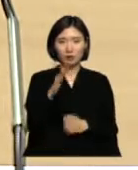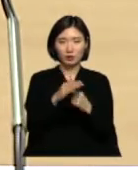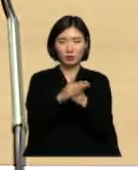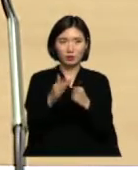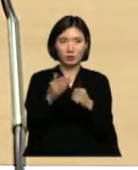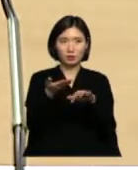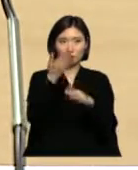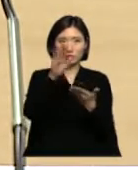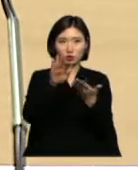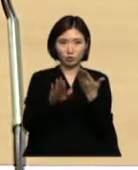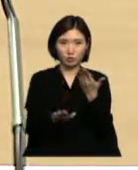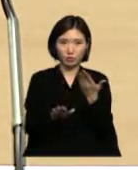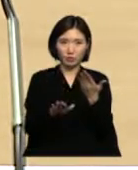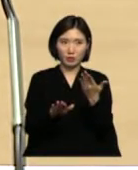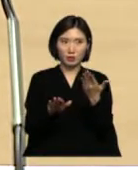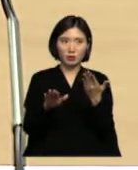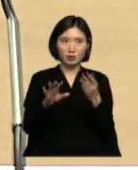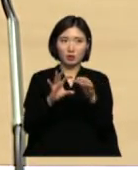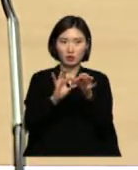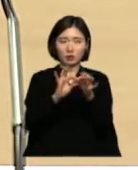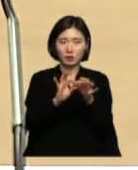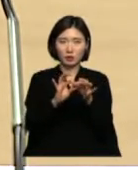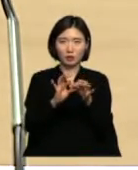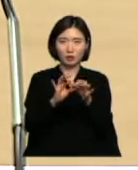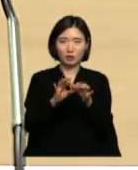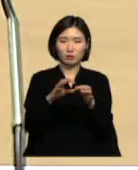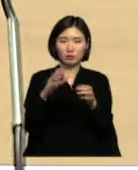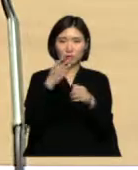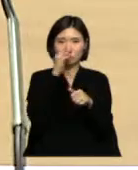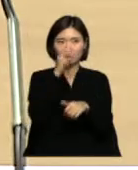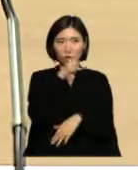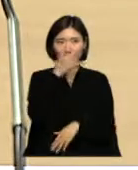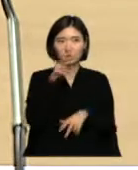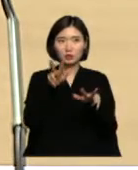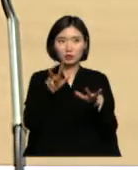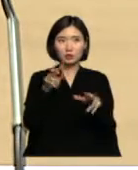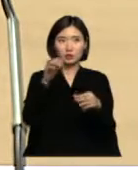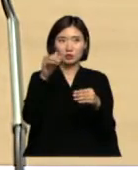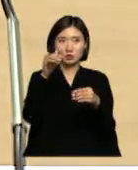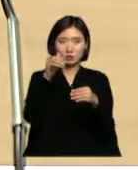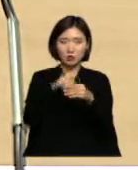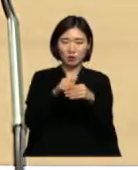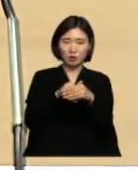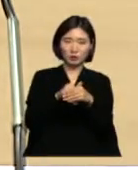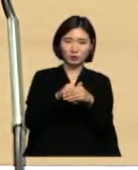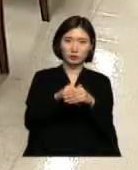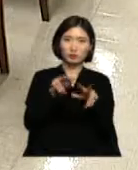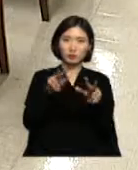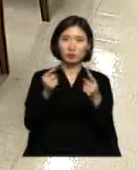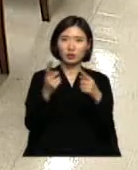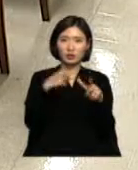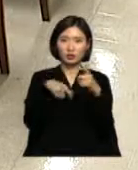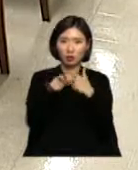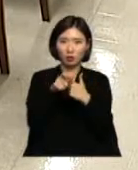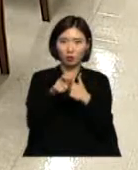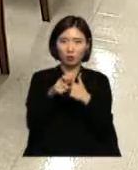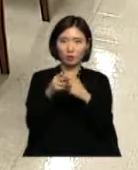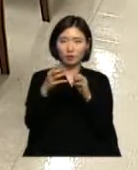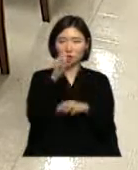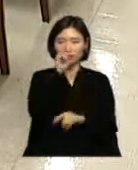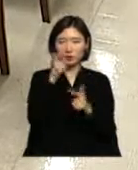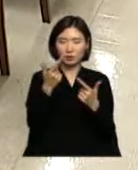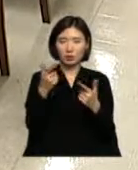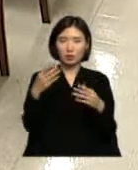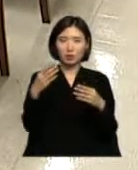이렇게 묵살되는 과정이 있고 이 선거는 지금 선거보다도 하고 나면 후유증이 더 심하고요. 교황 방식에 대한